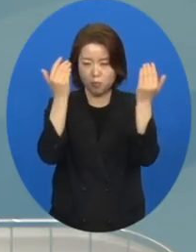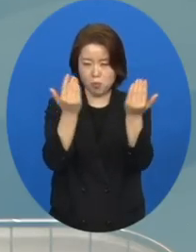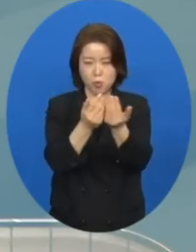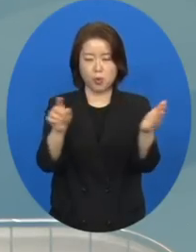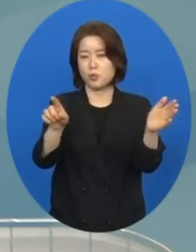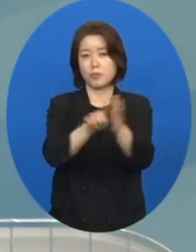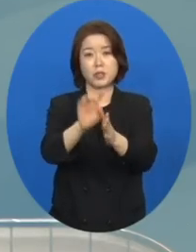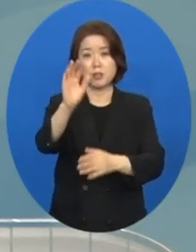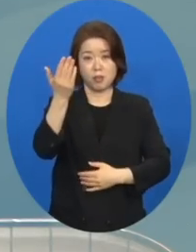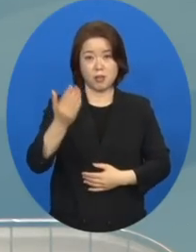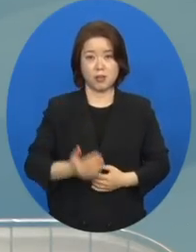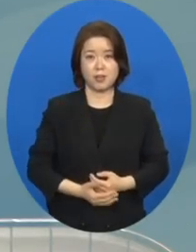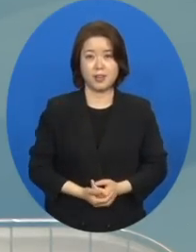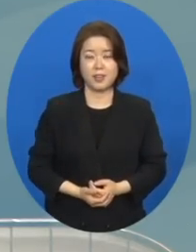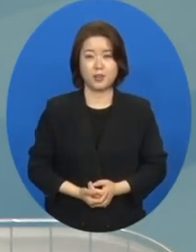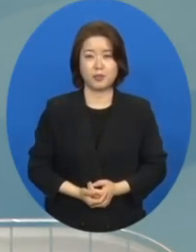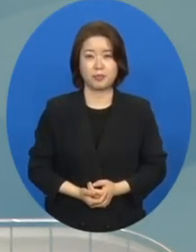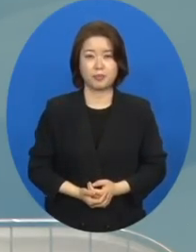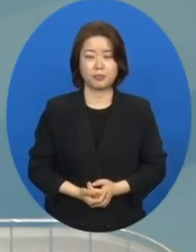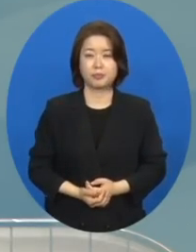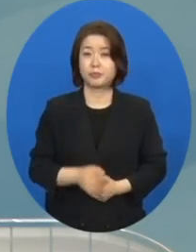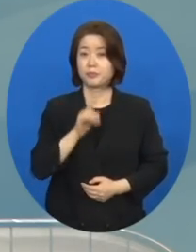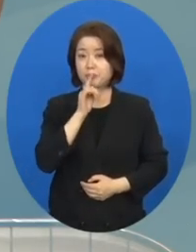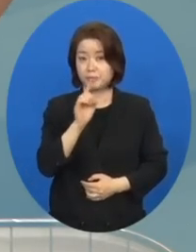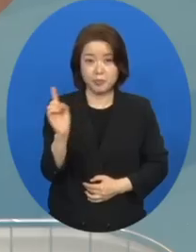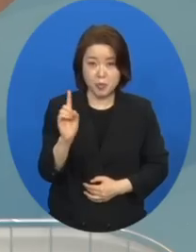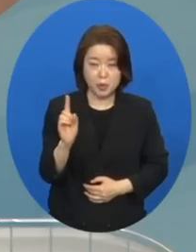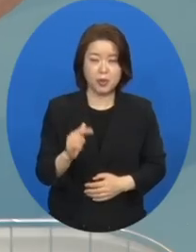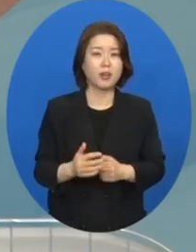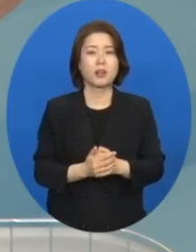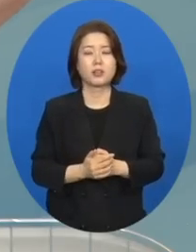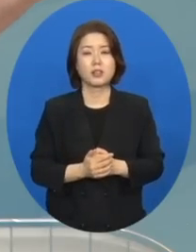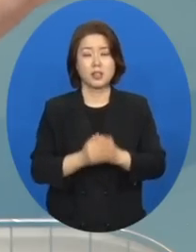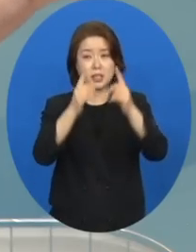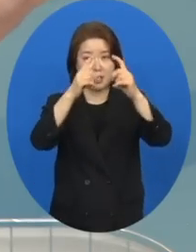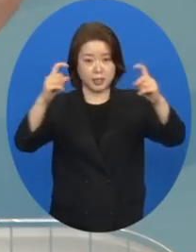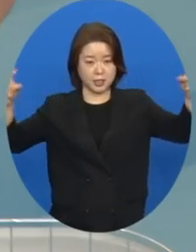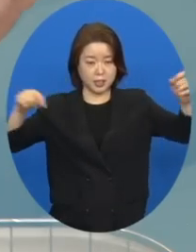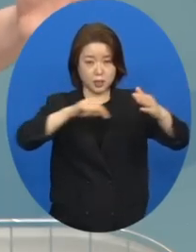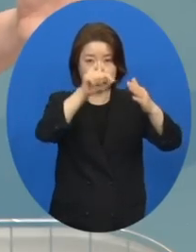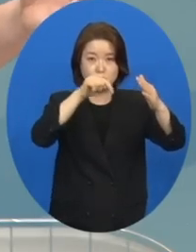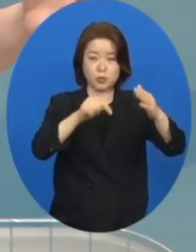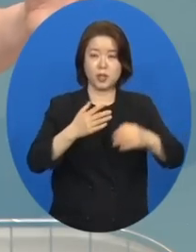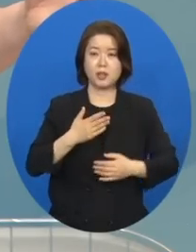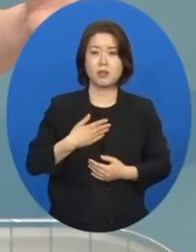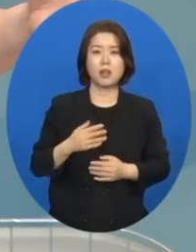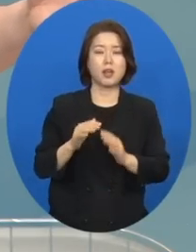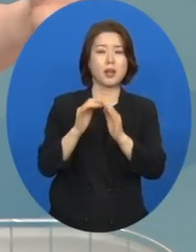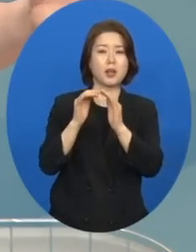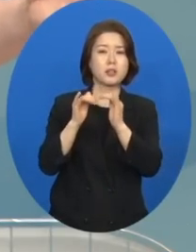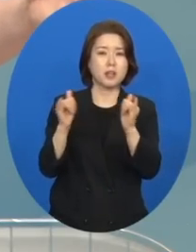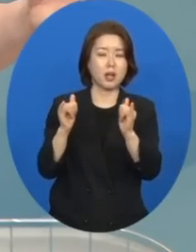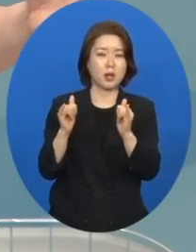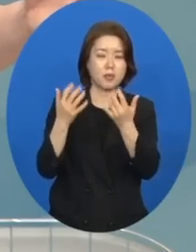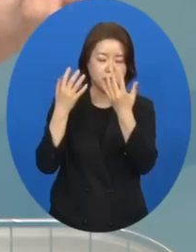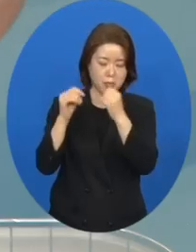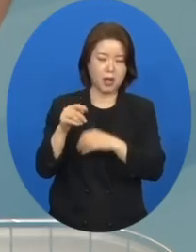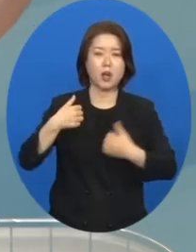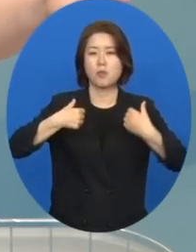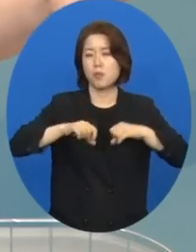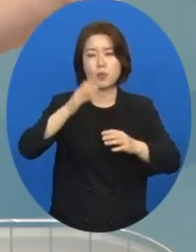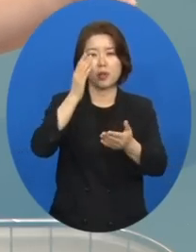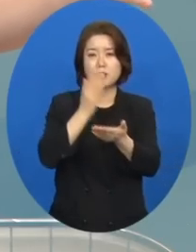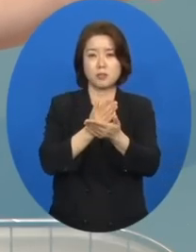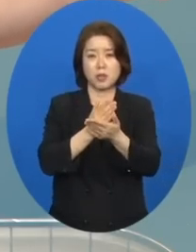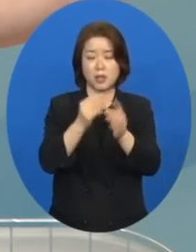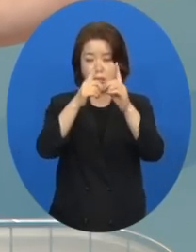되었다 이런 말씀도 있어요 이 성중에 내 백성이 않다 포기하지 말아라 이